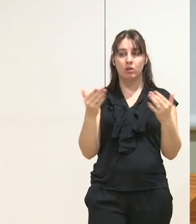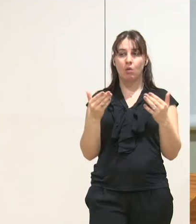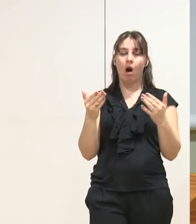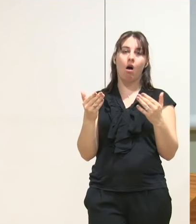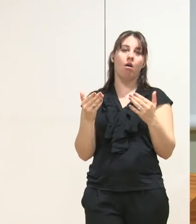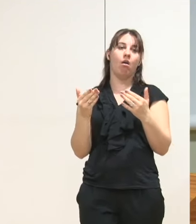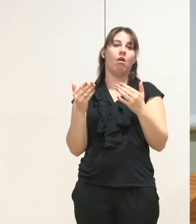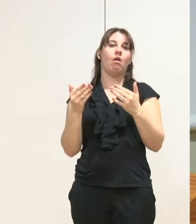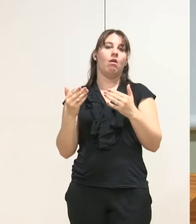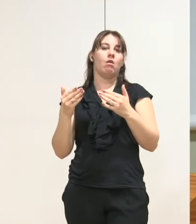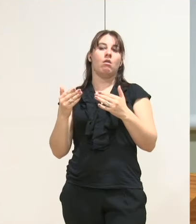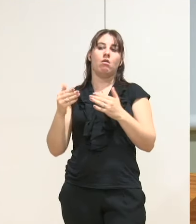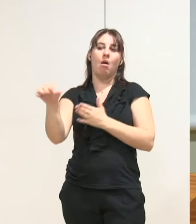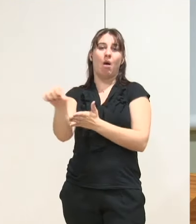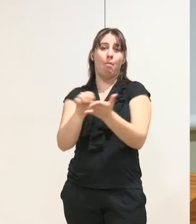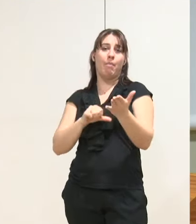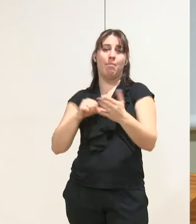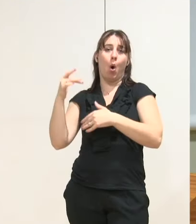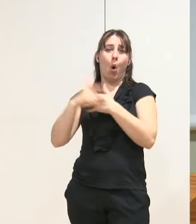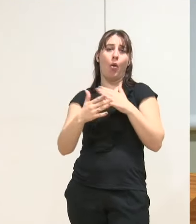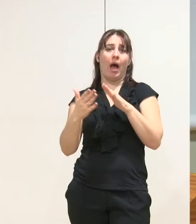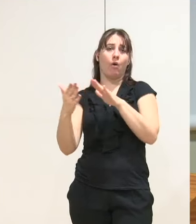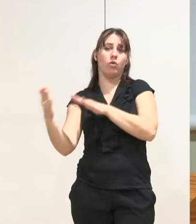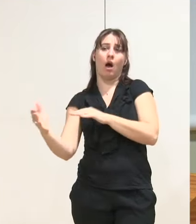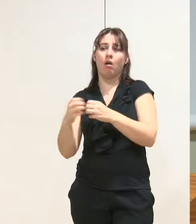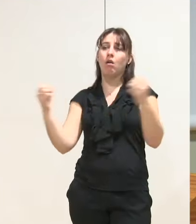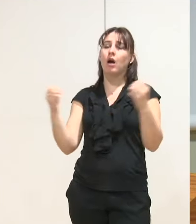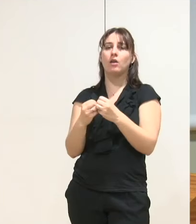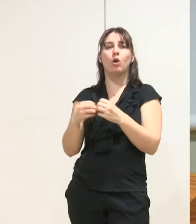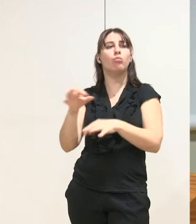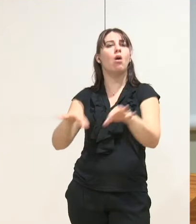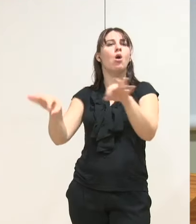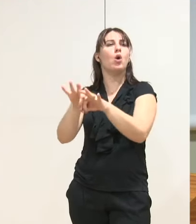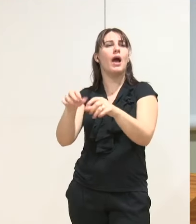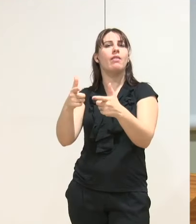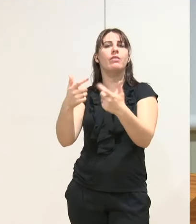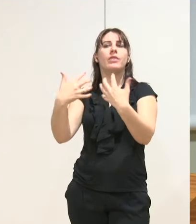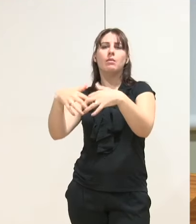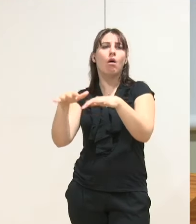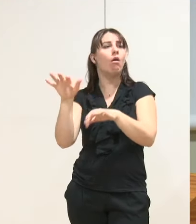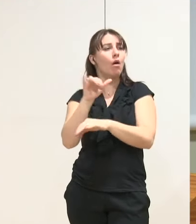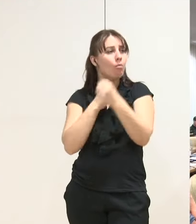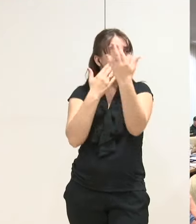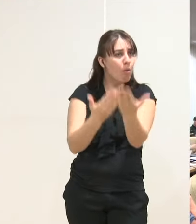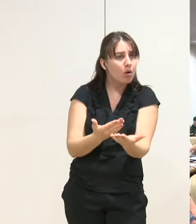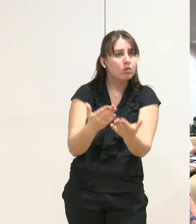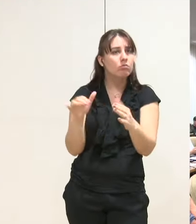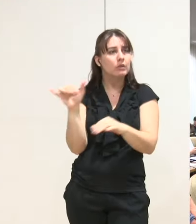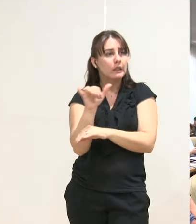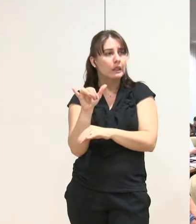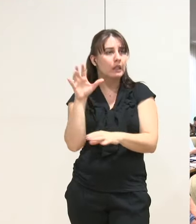gracieuse de retard de paiement pour la taxe locale d'équipement je la mets au voix qui ne prend pas part au vote qui s'abstient qui est